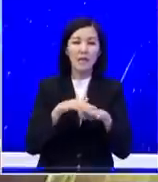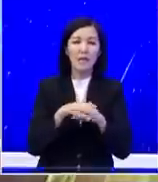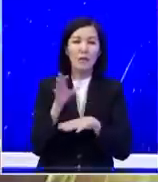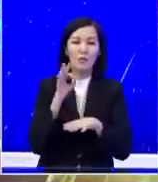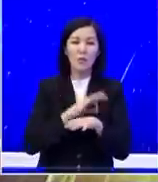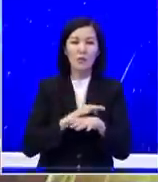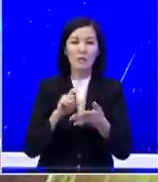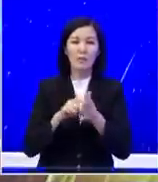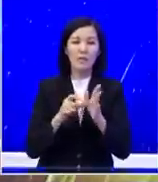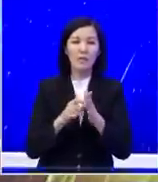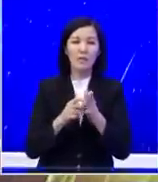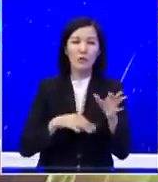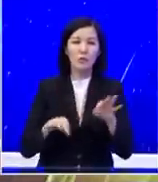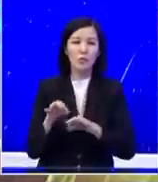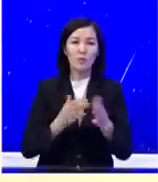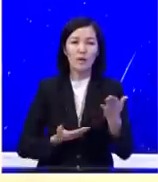отыр.